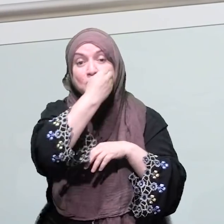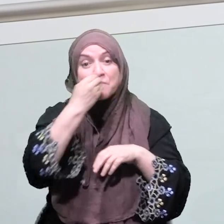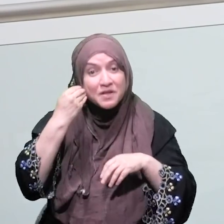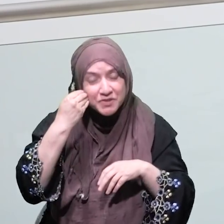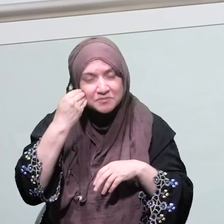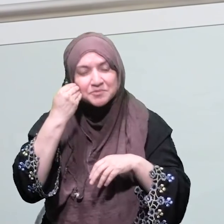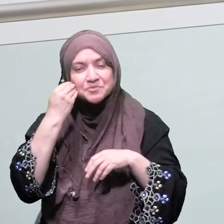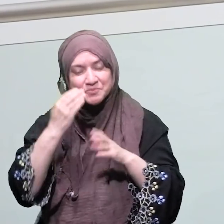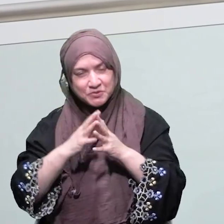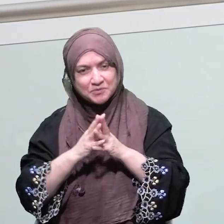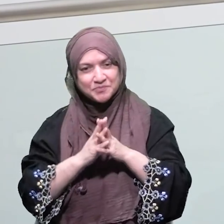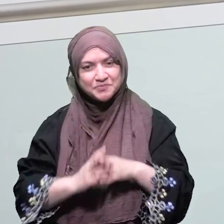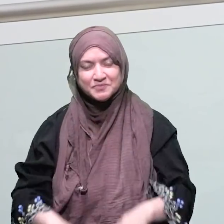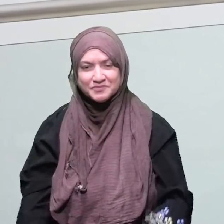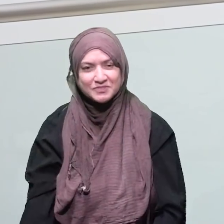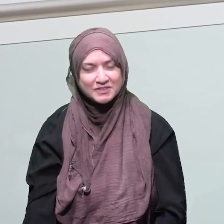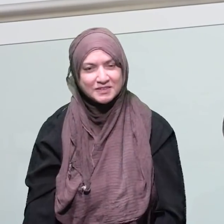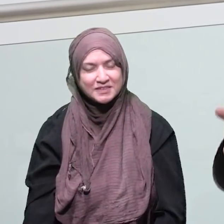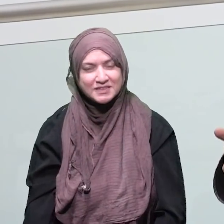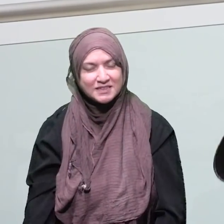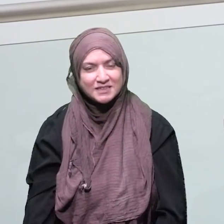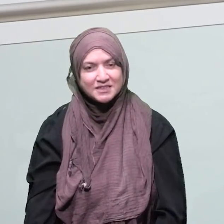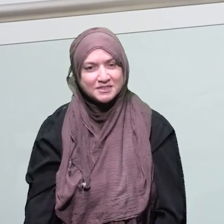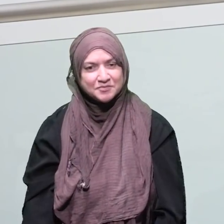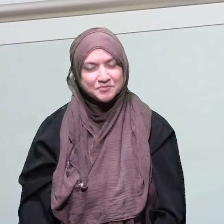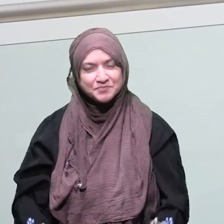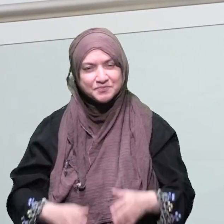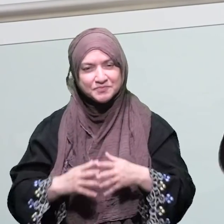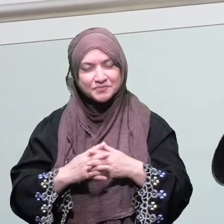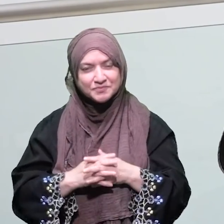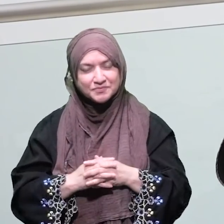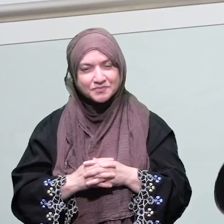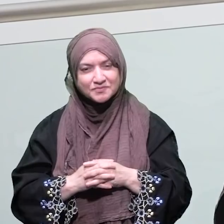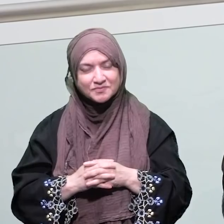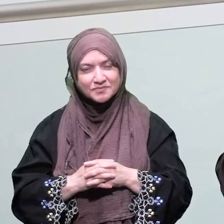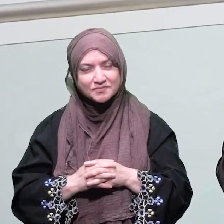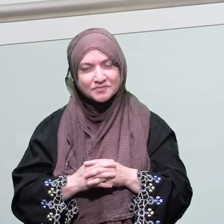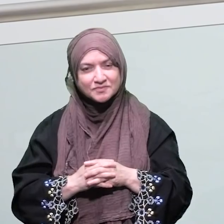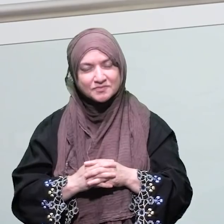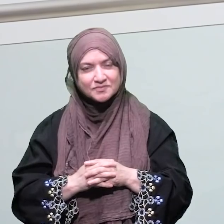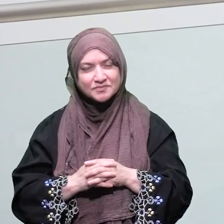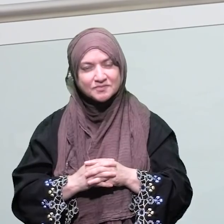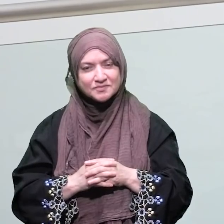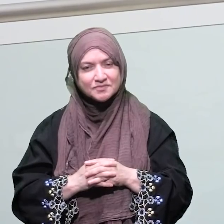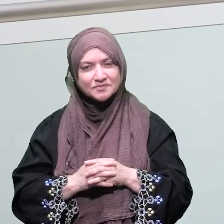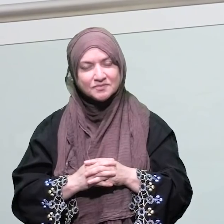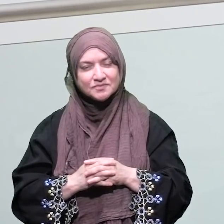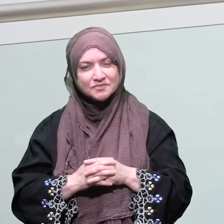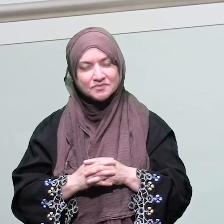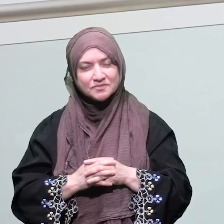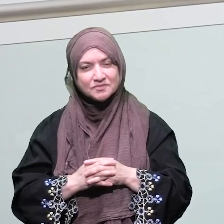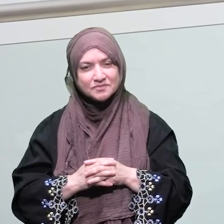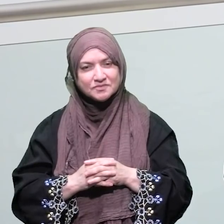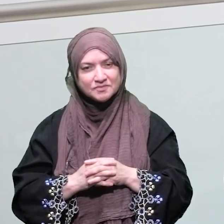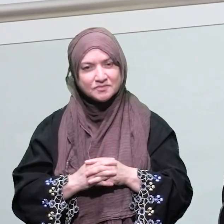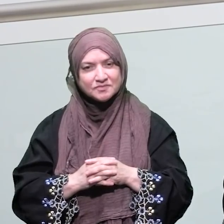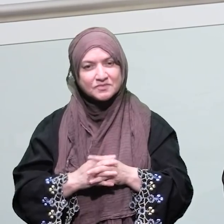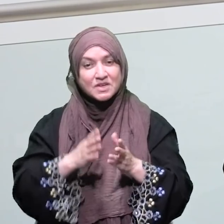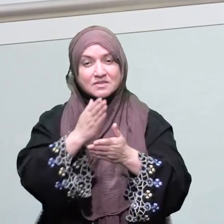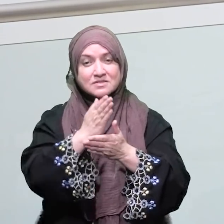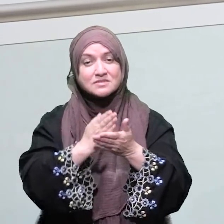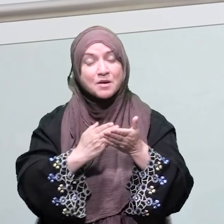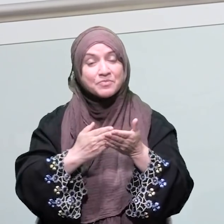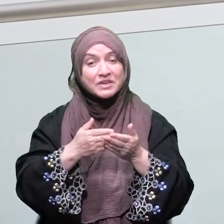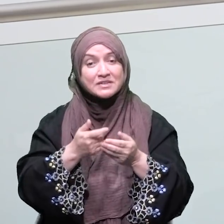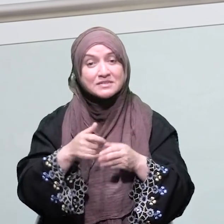Prophet ﷺ talks about the tactics of Shaytan and some of the underlying things that we can take from it, because they're actually